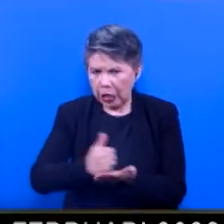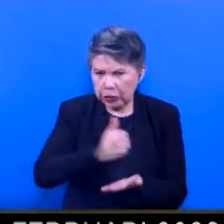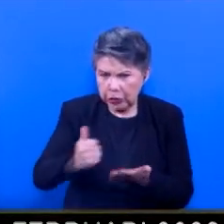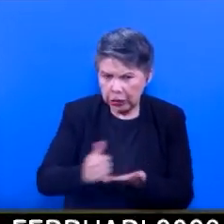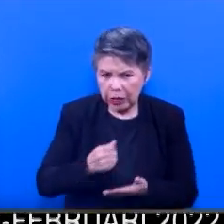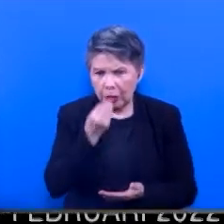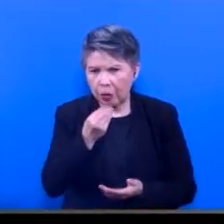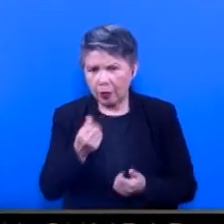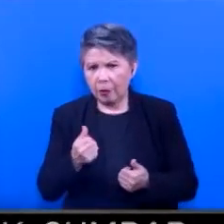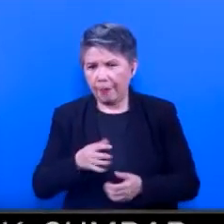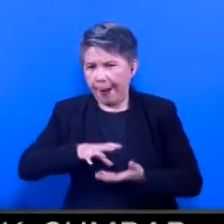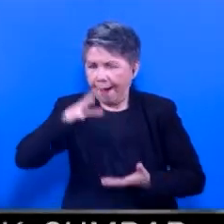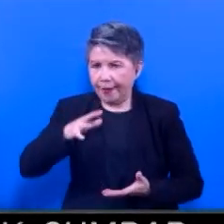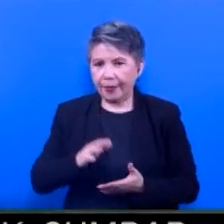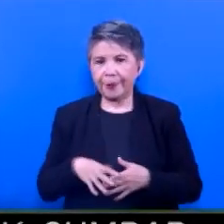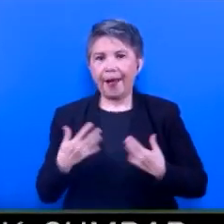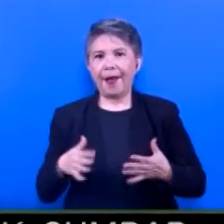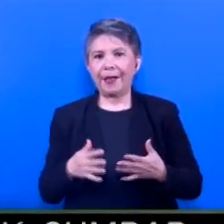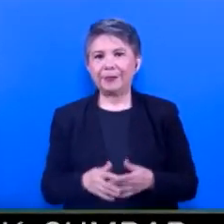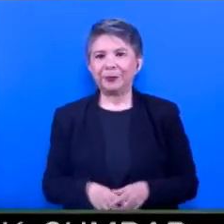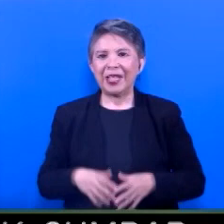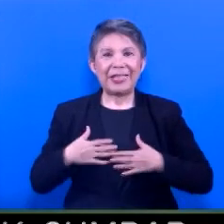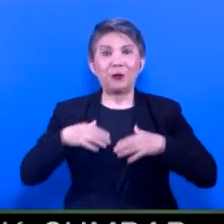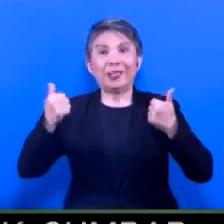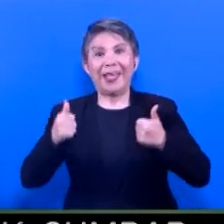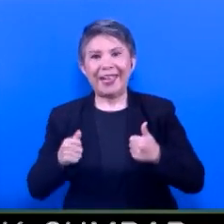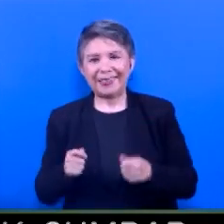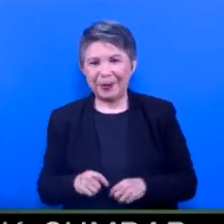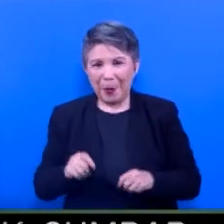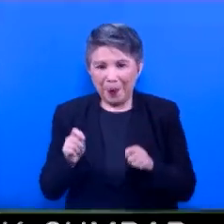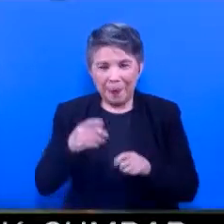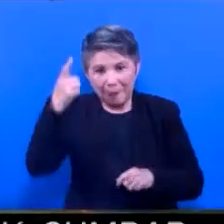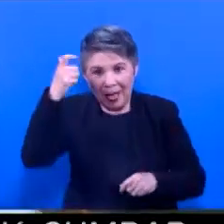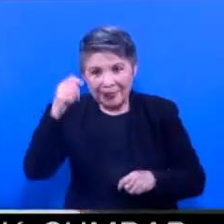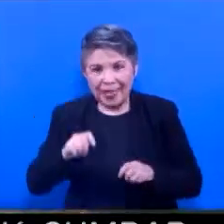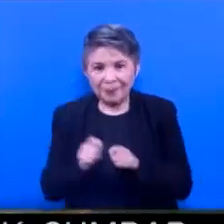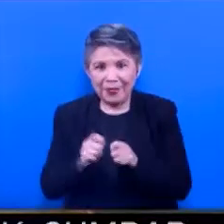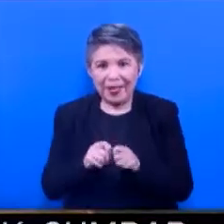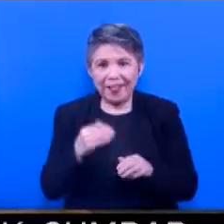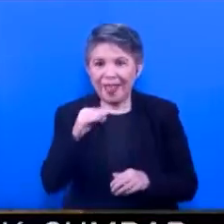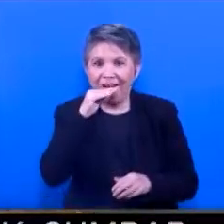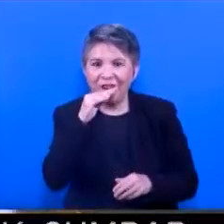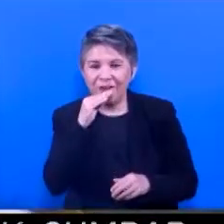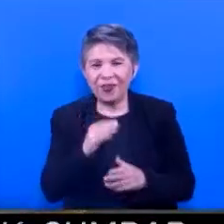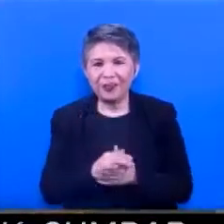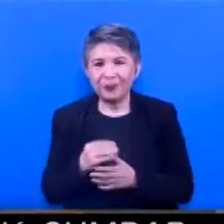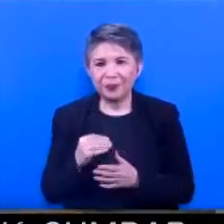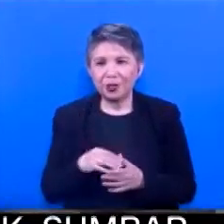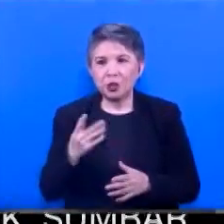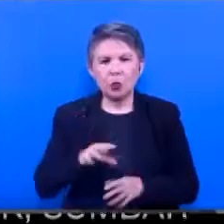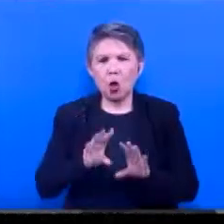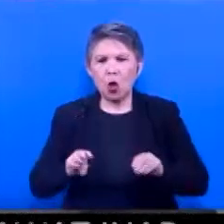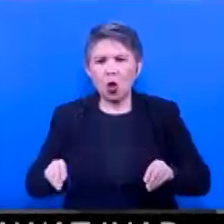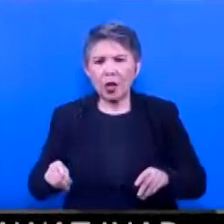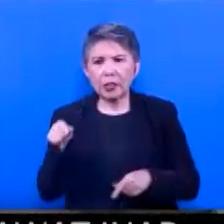Yes, tugas telah lunas. Menjadi pembuat tahu sehari cukup melelahkan. Tapi, semua pekerja pabrik di tahu ini